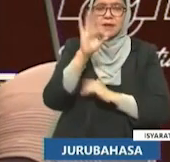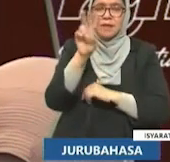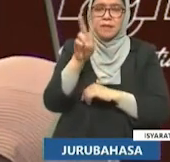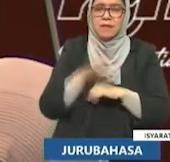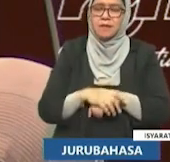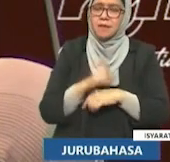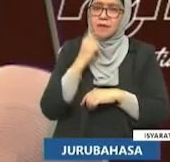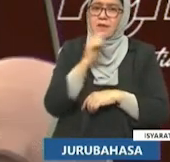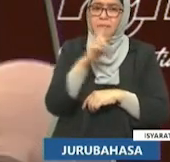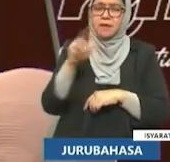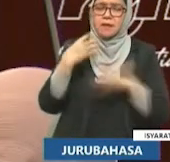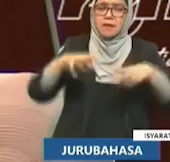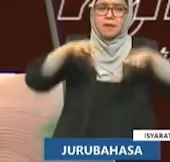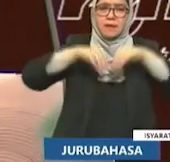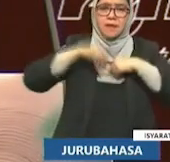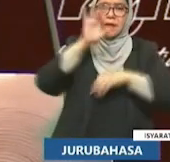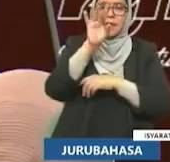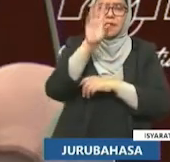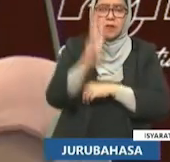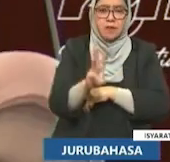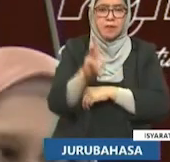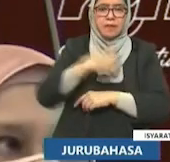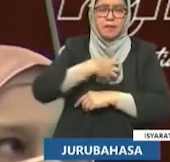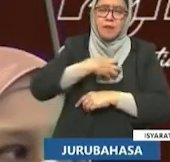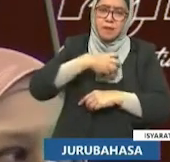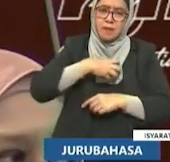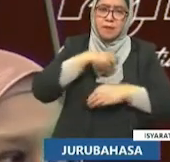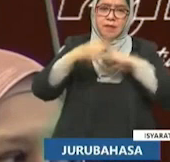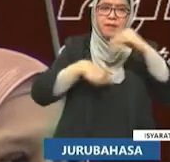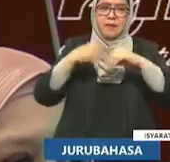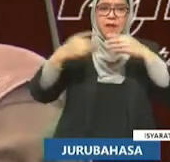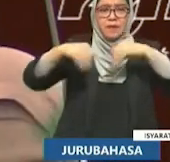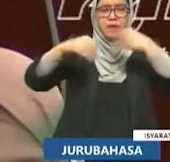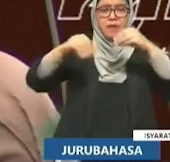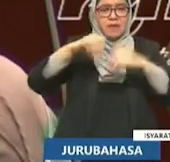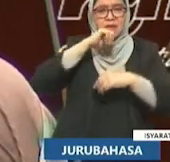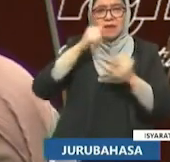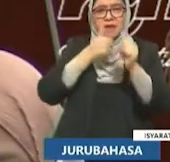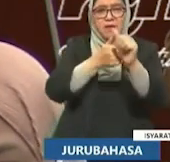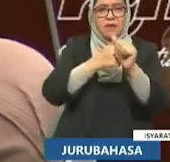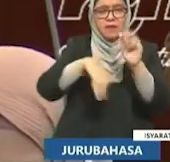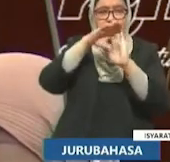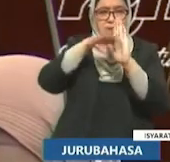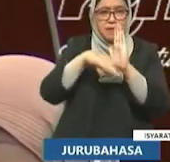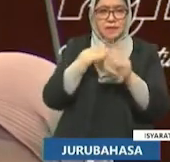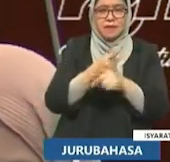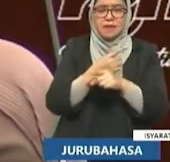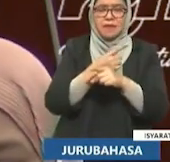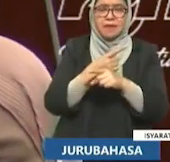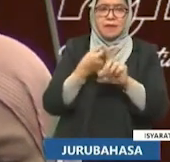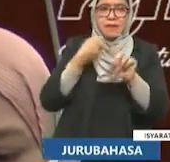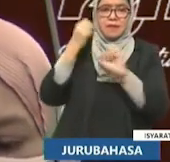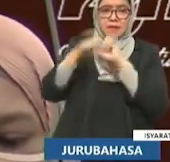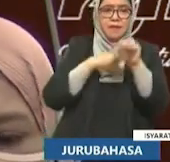telah menerima sebanyak 86 aduan mengenai penjualan kosmetik tidak berlatih kekasih dan sejak 2021